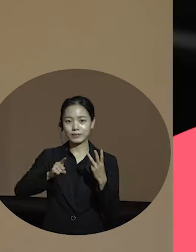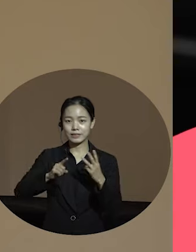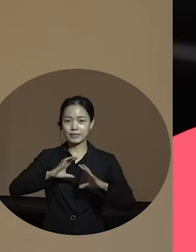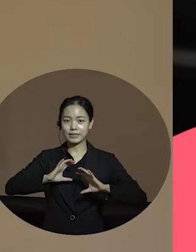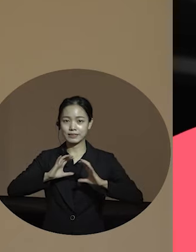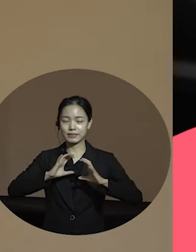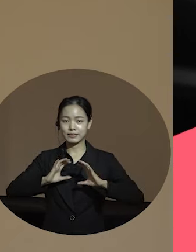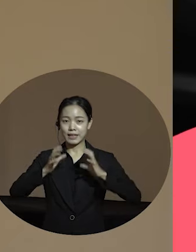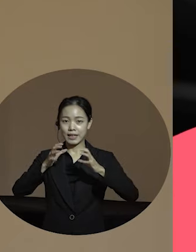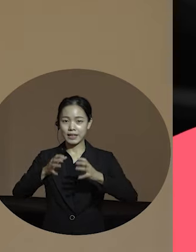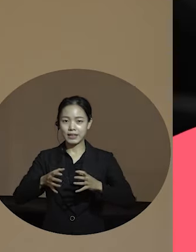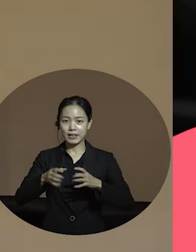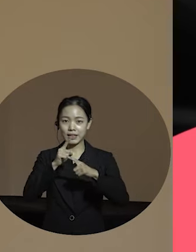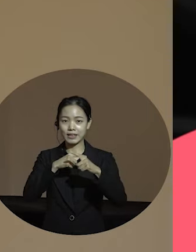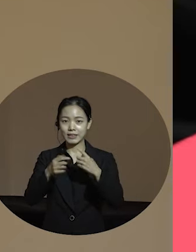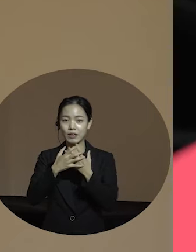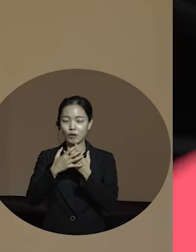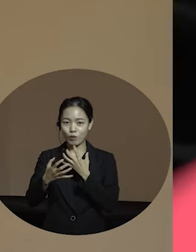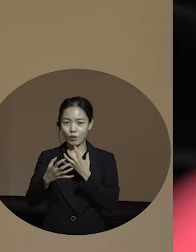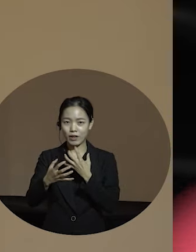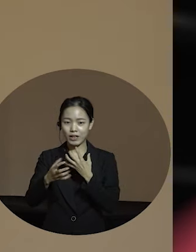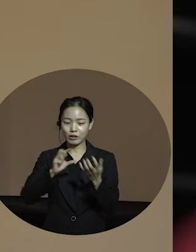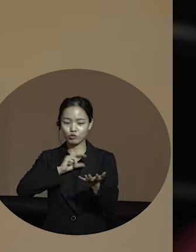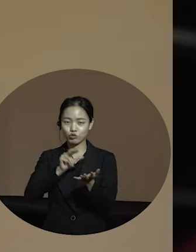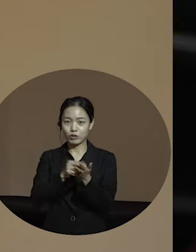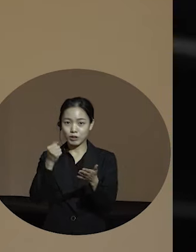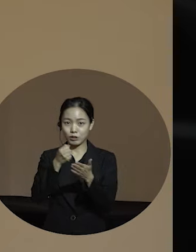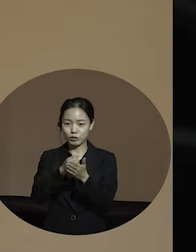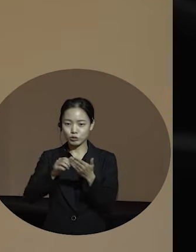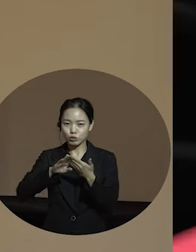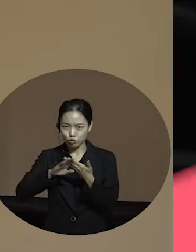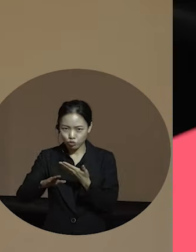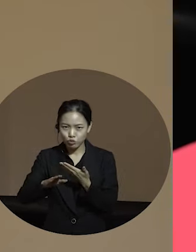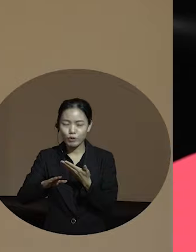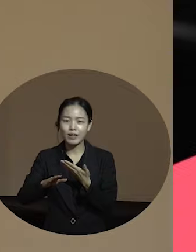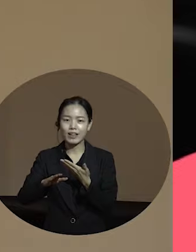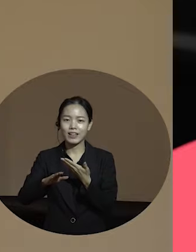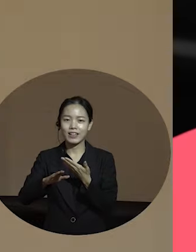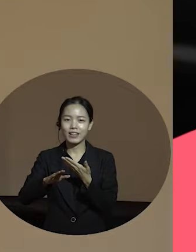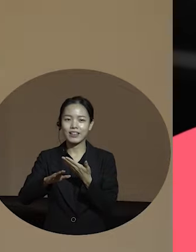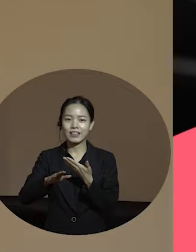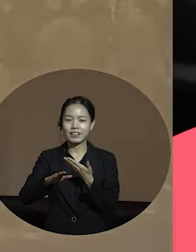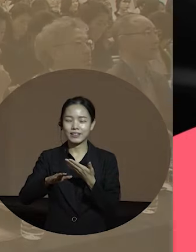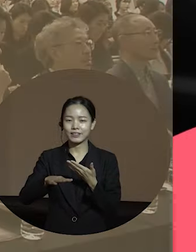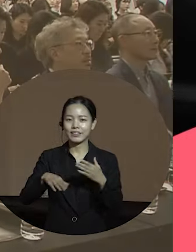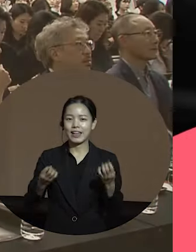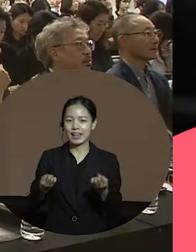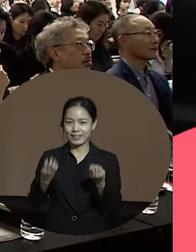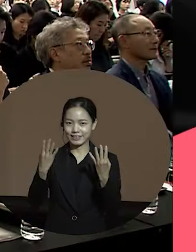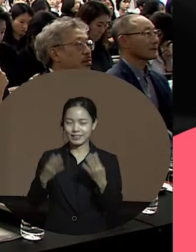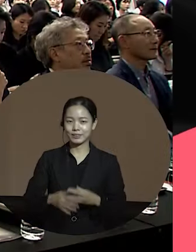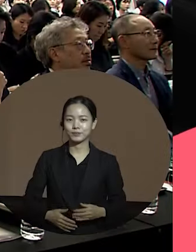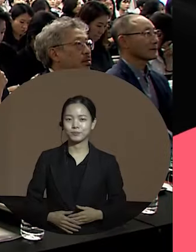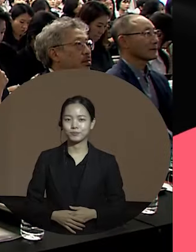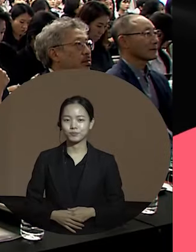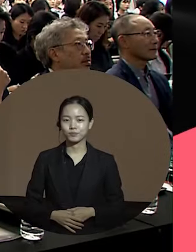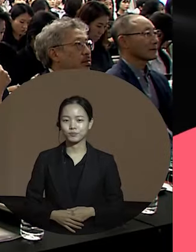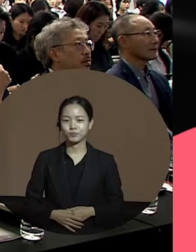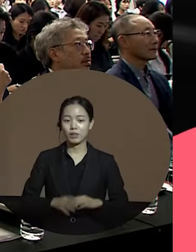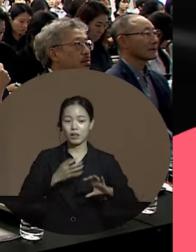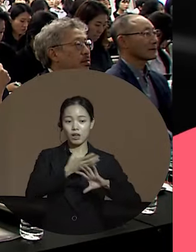유네스코 프레임워크의 채택 이후 후속 조치의 일환으로 마련되었습니다. 각국의 정책 및 현장